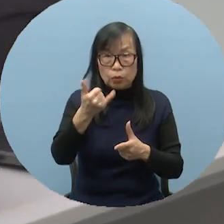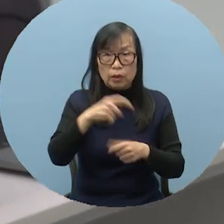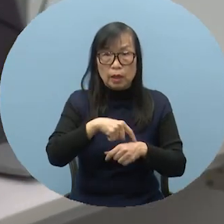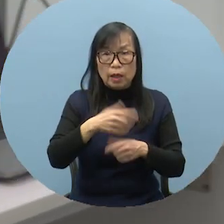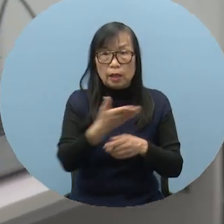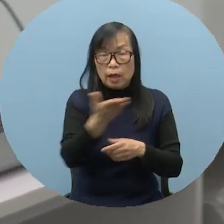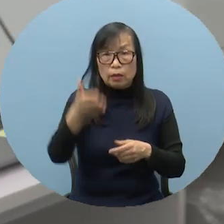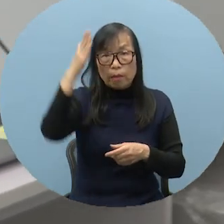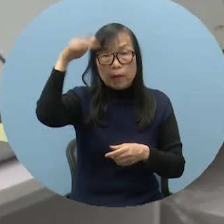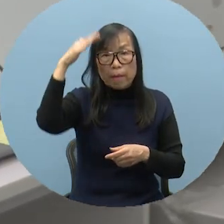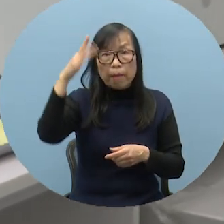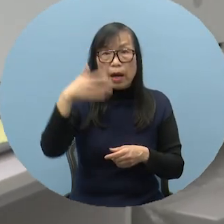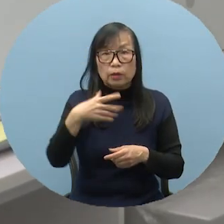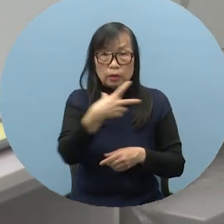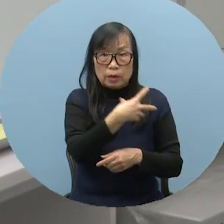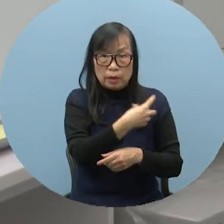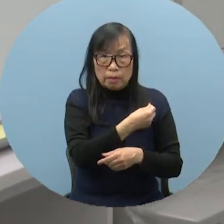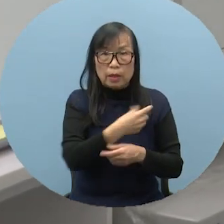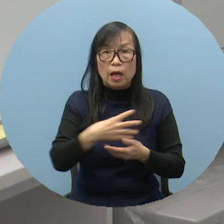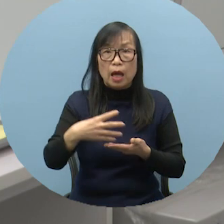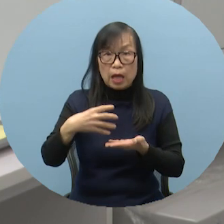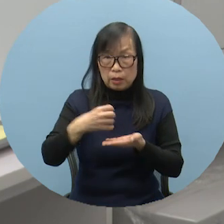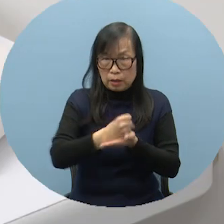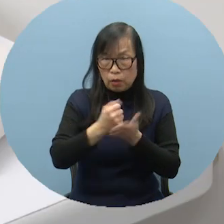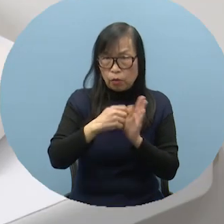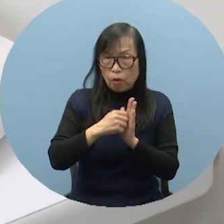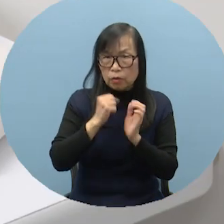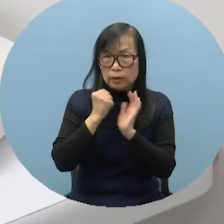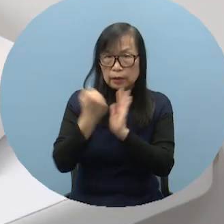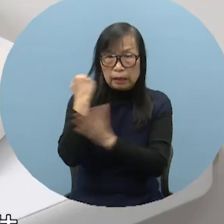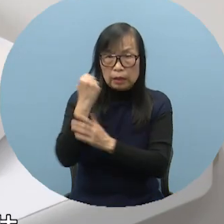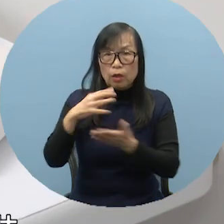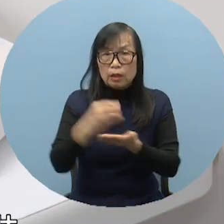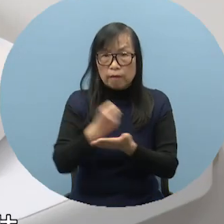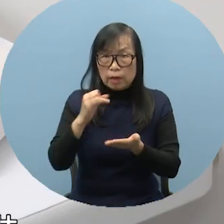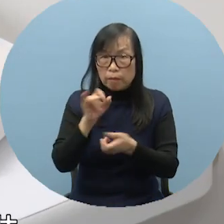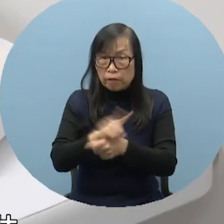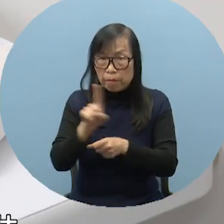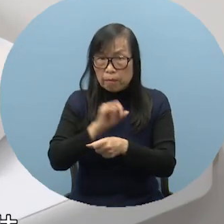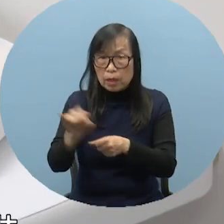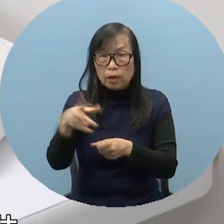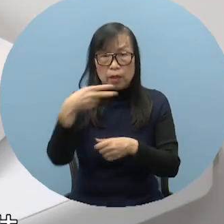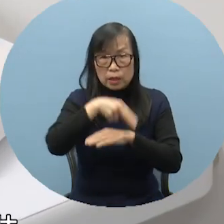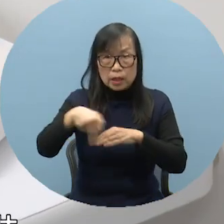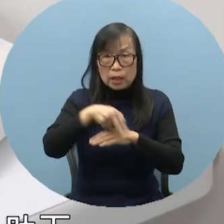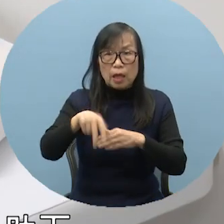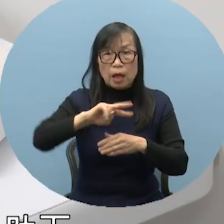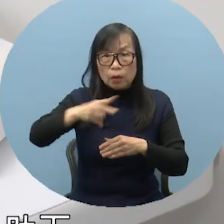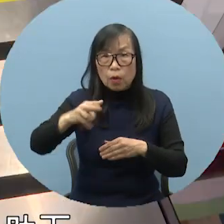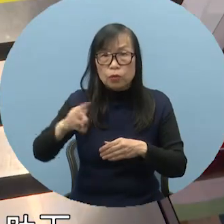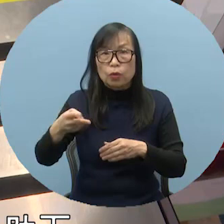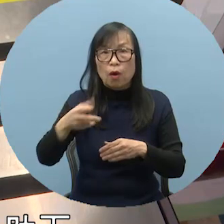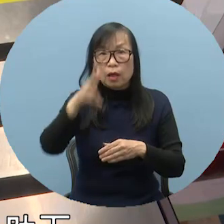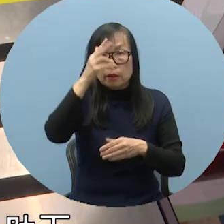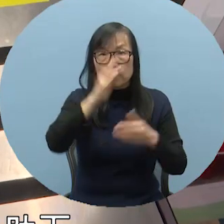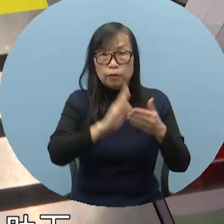家都明白，我哋同呢個疫情抗爭咧係爭分奪秒嘅。咁所以我哋喺設計啦、改裝啦，同埋政府